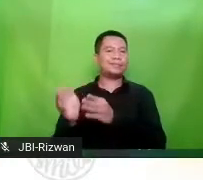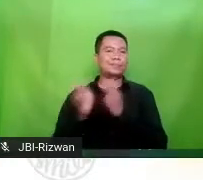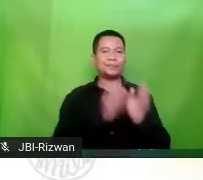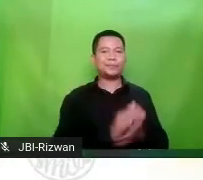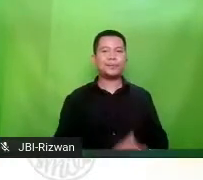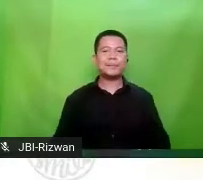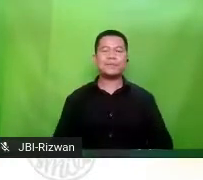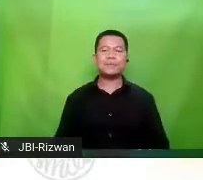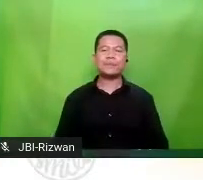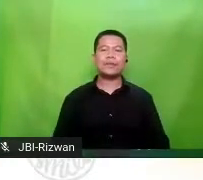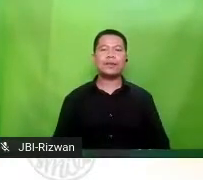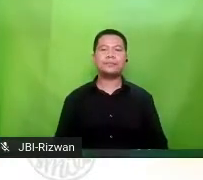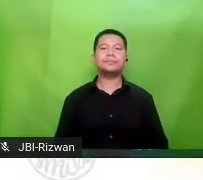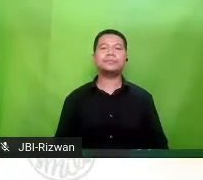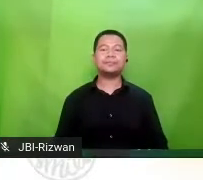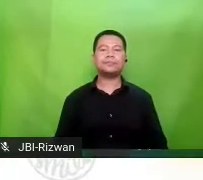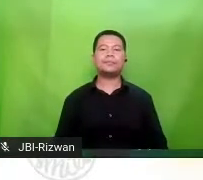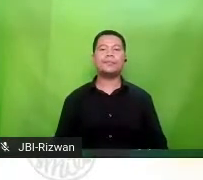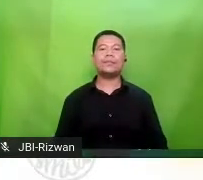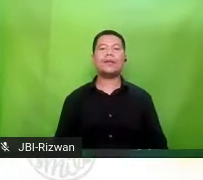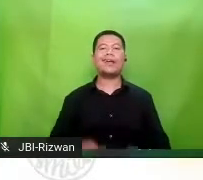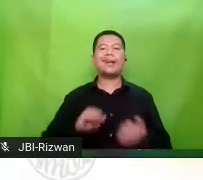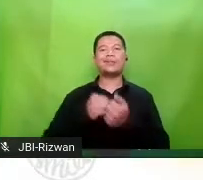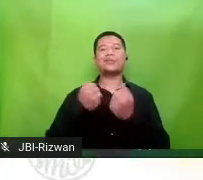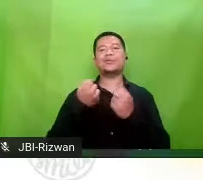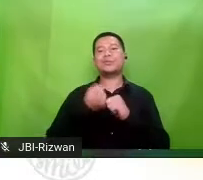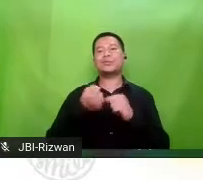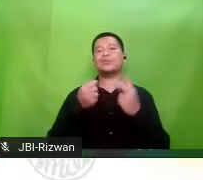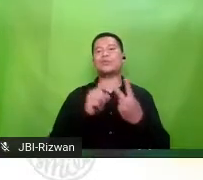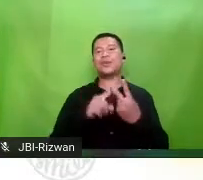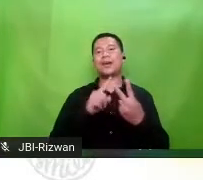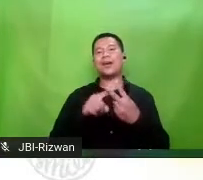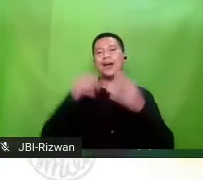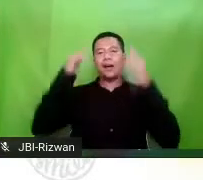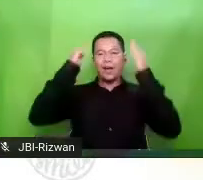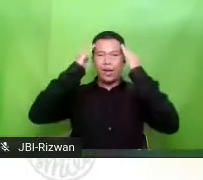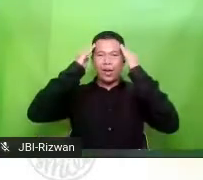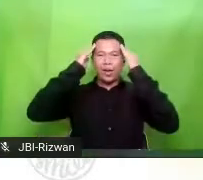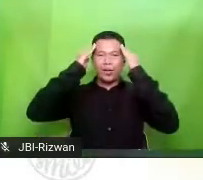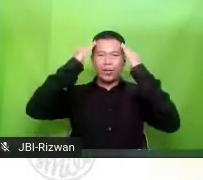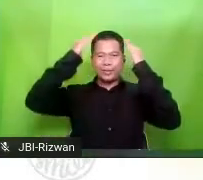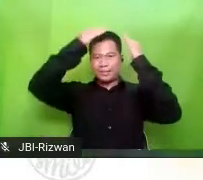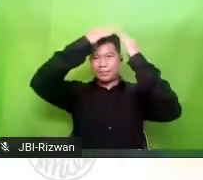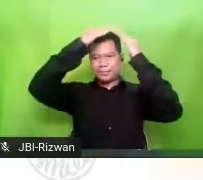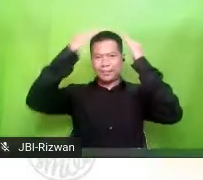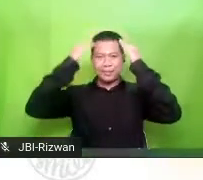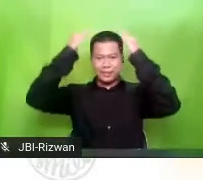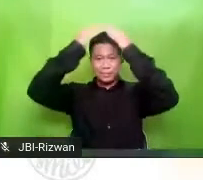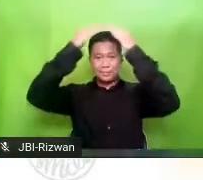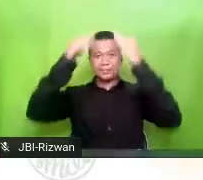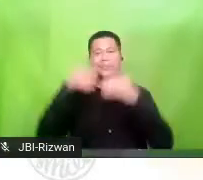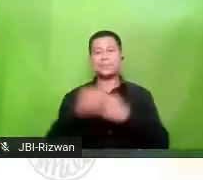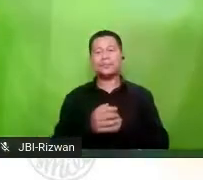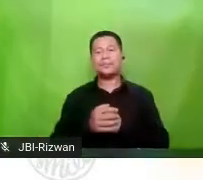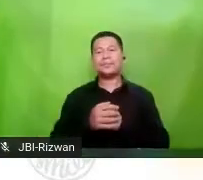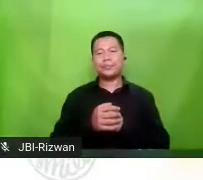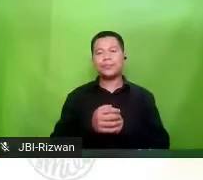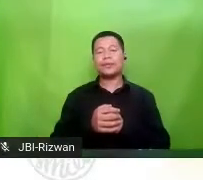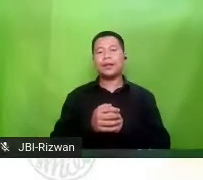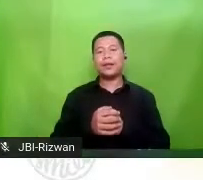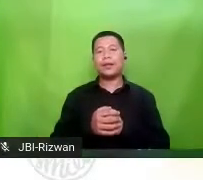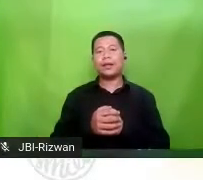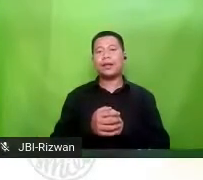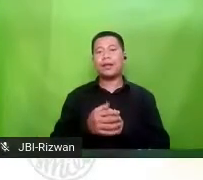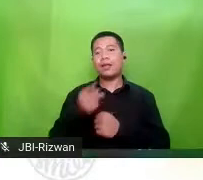Ya, kasus kedua adalah autism spectrum disorder. Ya, kita bisa lihat slide berikutnya lagi ya. Nah, kita tahu